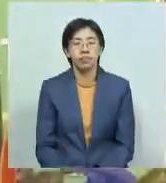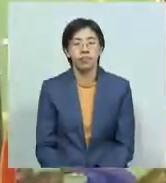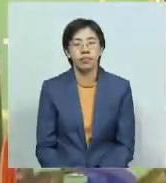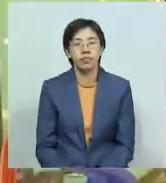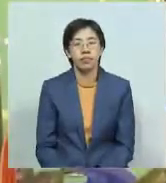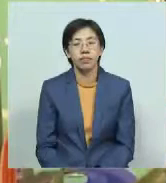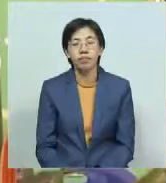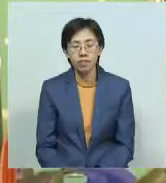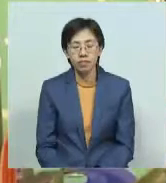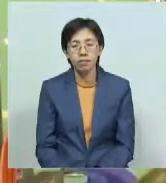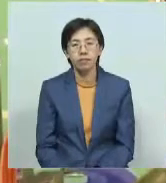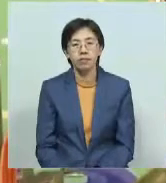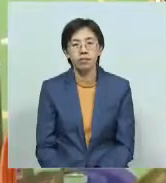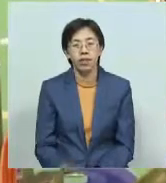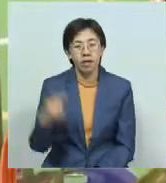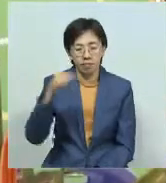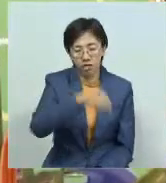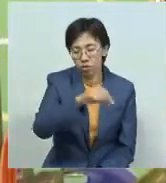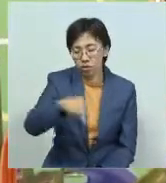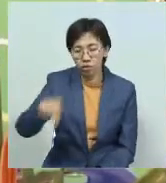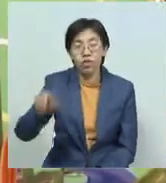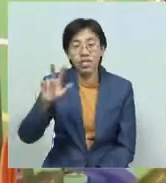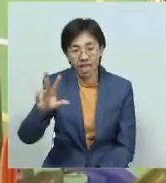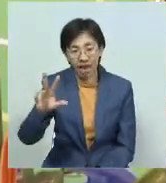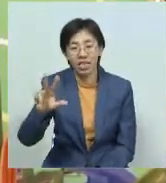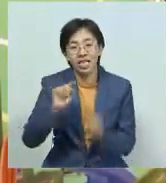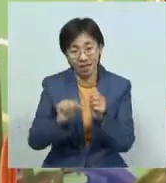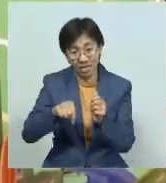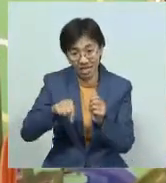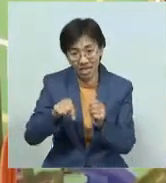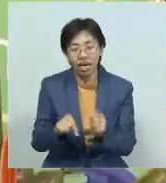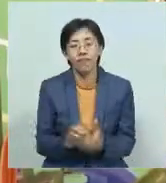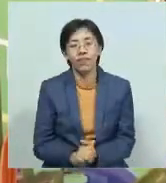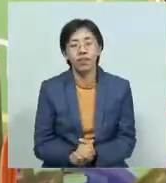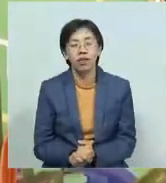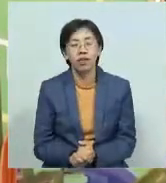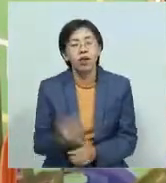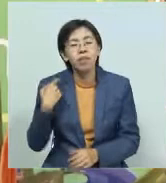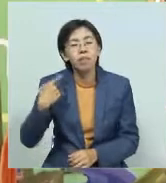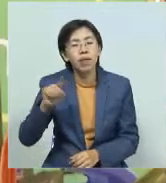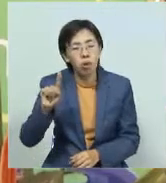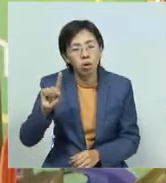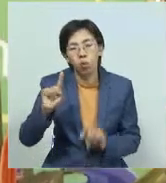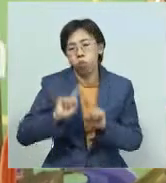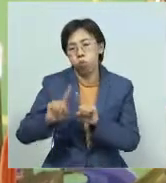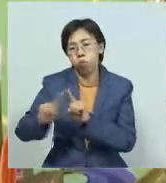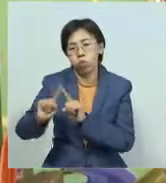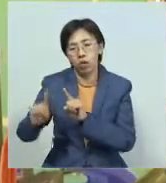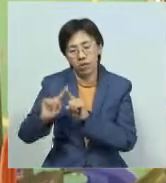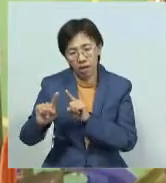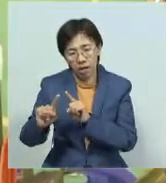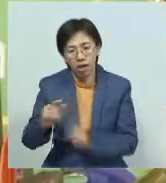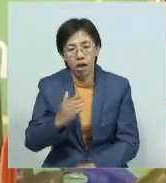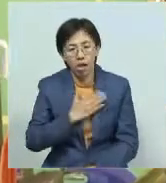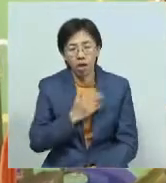จุดหนึ่งใน3จุดของตำบลหัวไซนะครับซึ่งก็ได้ก่อประโยชน์ให้เกิดประโยชน์อย่างมากมายนะครับทุกๆด้านนะครับซึ่งเ